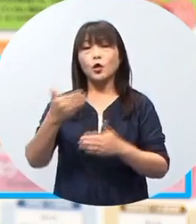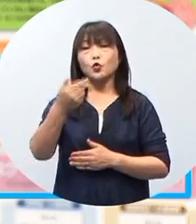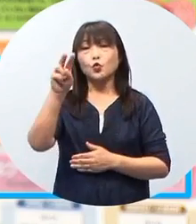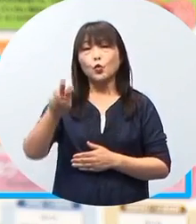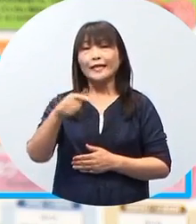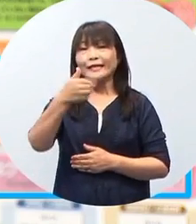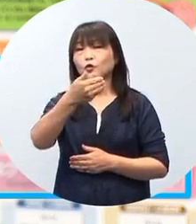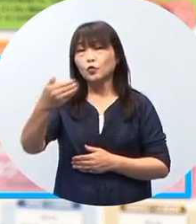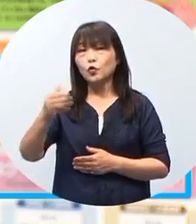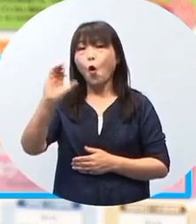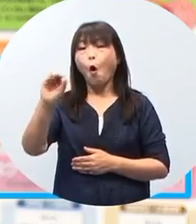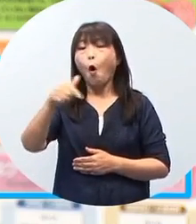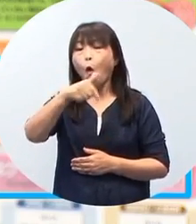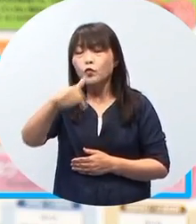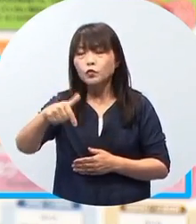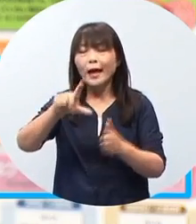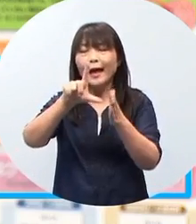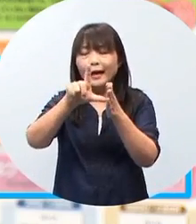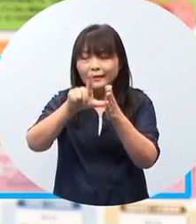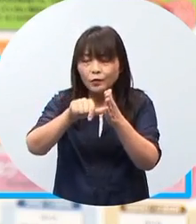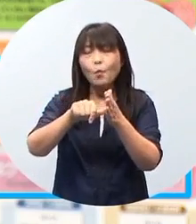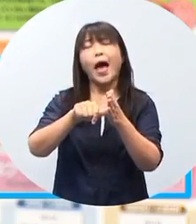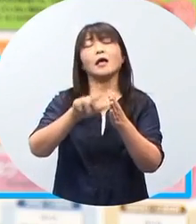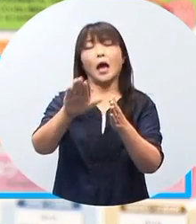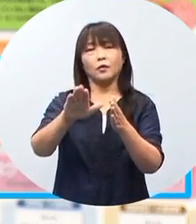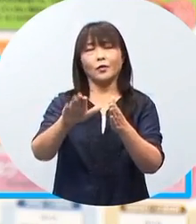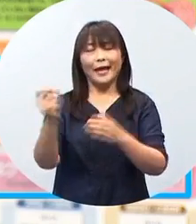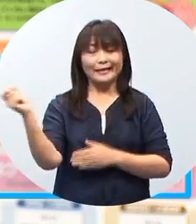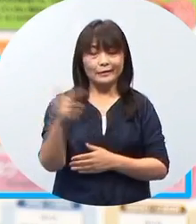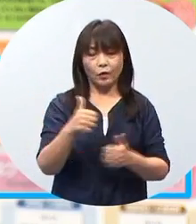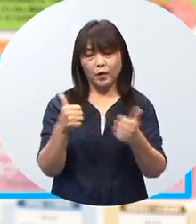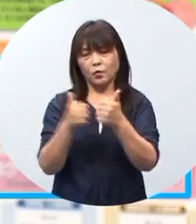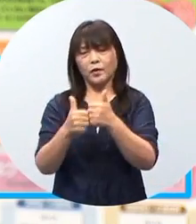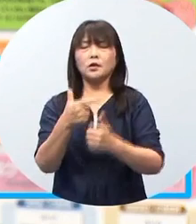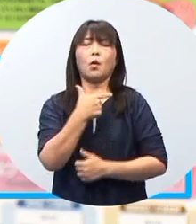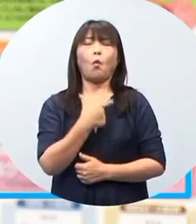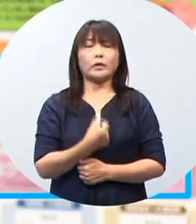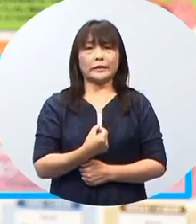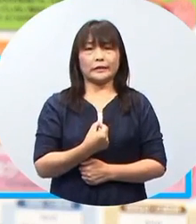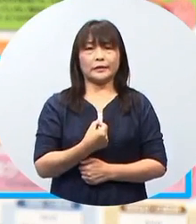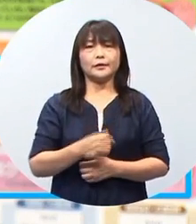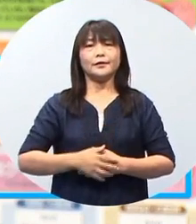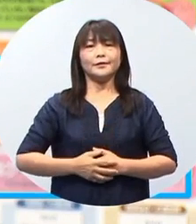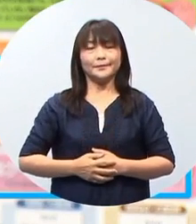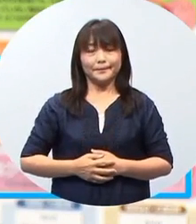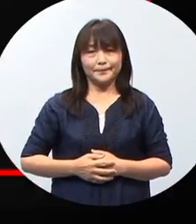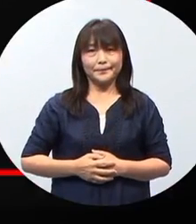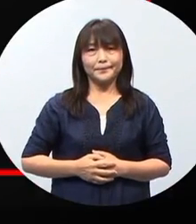フができるケースもありますので急いでご相談いただきたいなと思います。